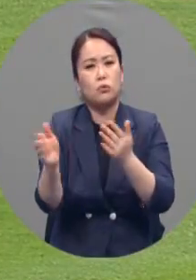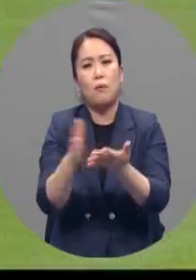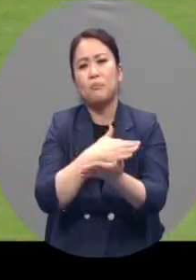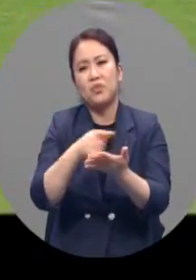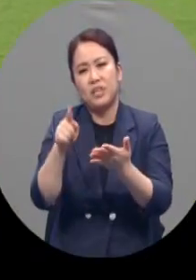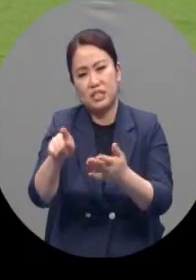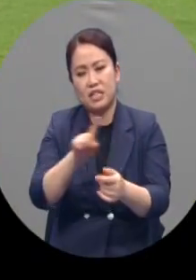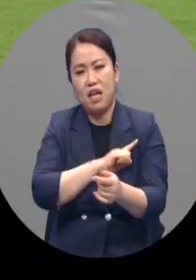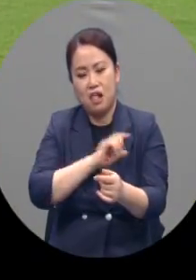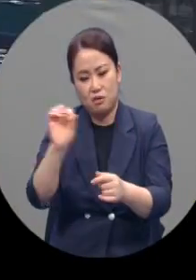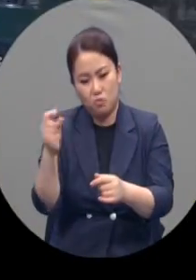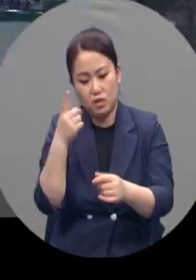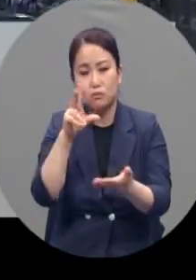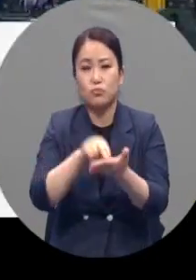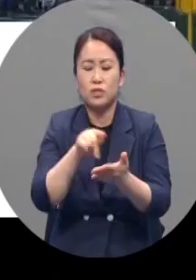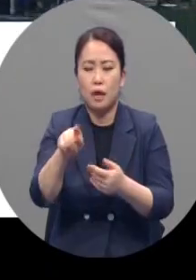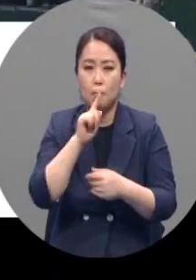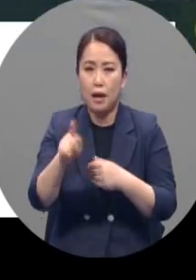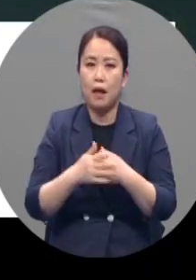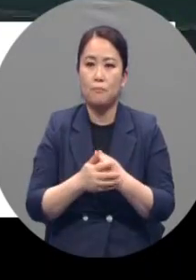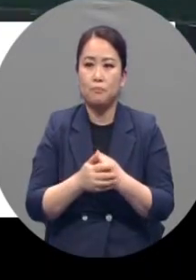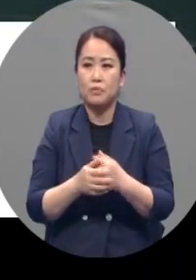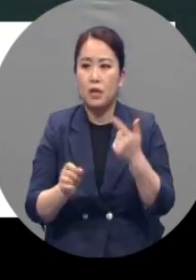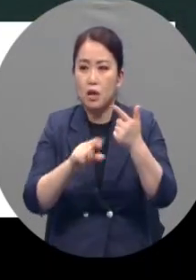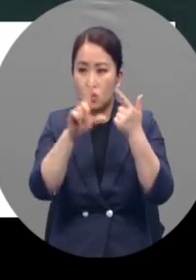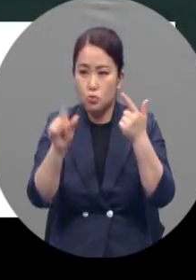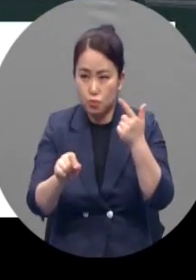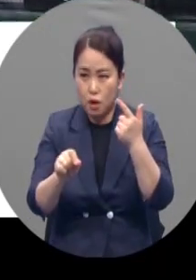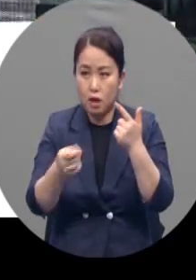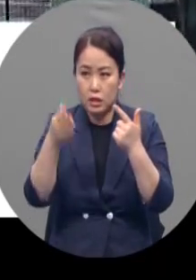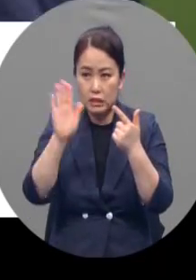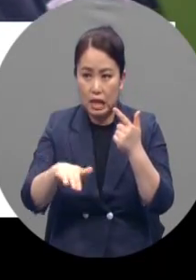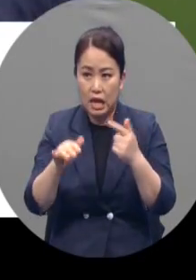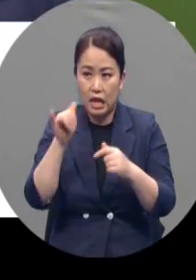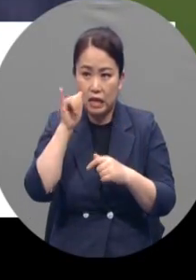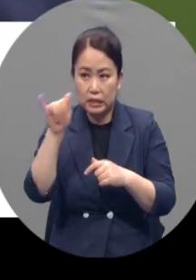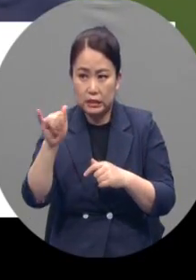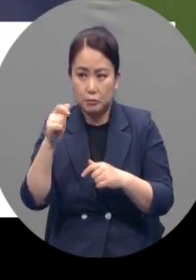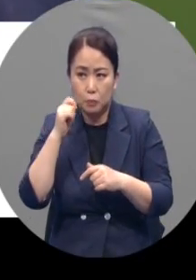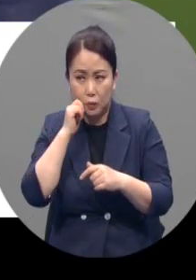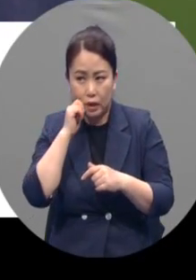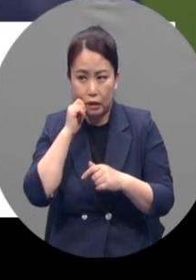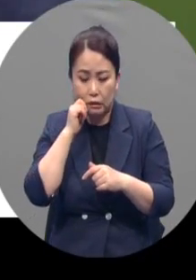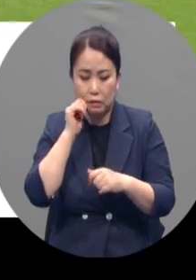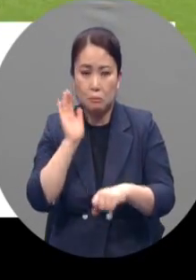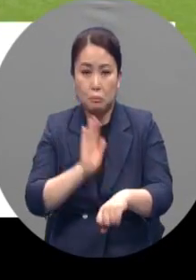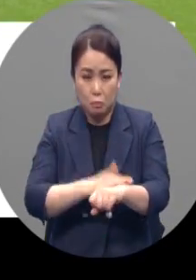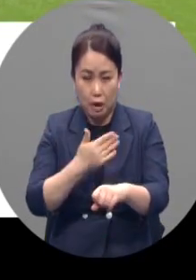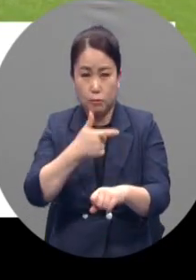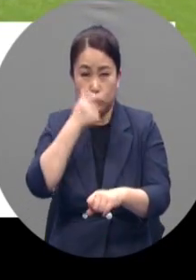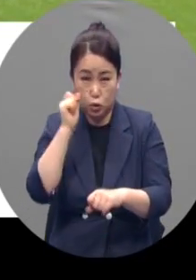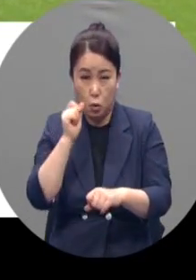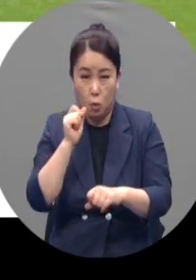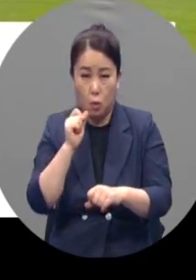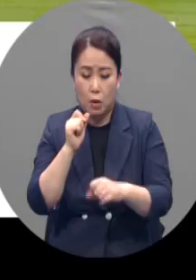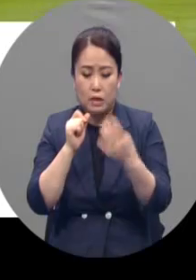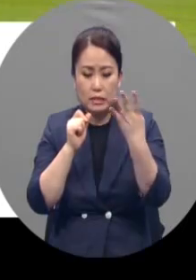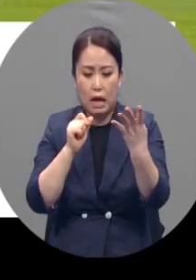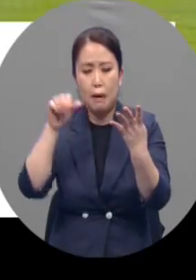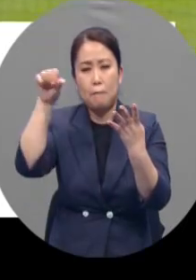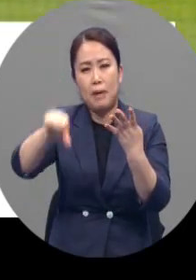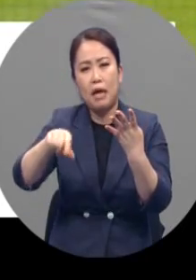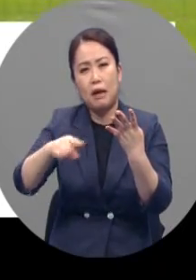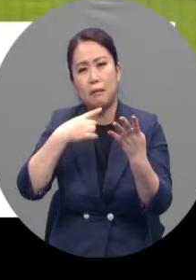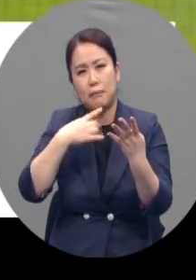지목됩니다. 6월 달인데 이제 첫 승을 한 거는 좀 제가 잘 못했다고 생각을 하고 패만 4패만 있었는데 좀 그 부분에